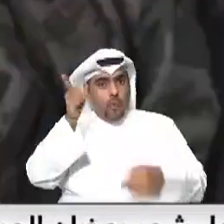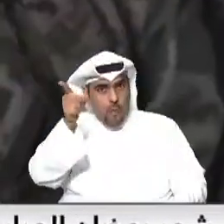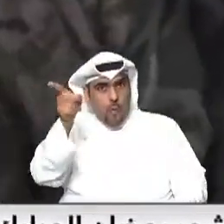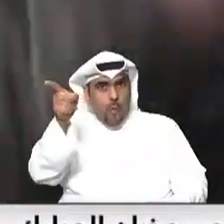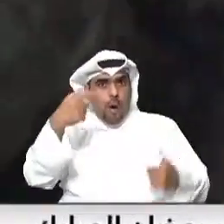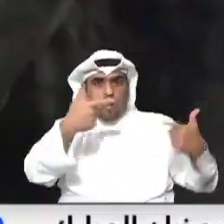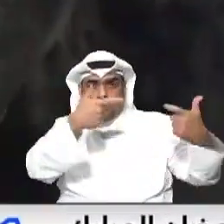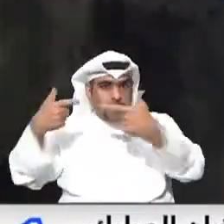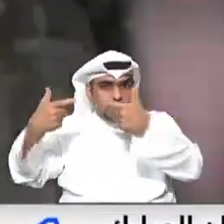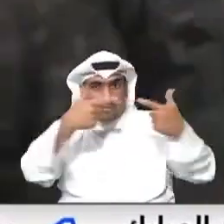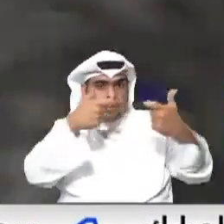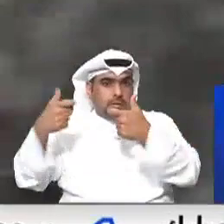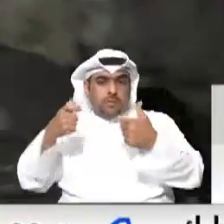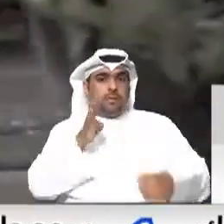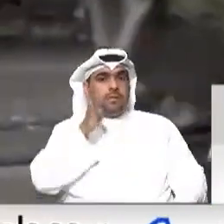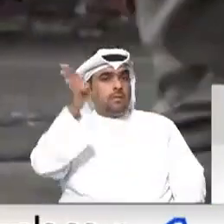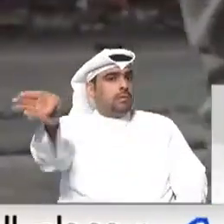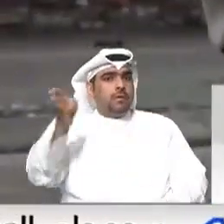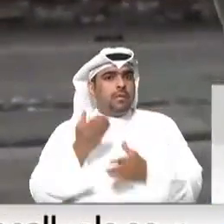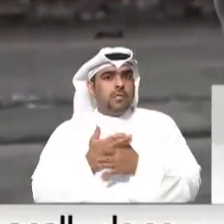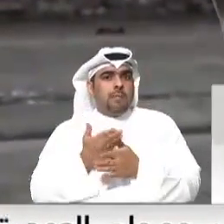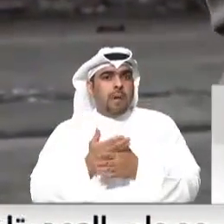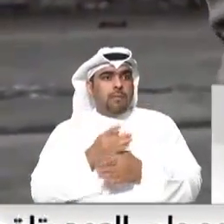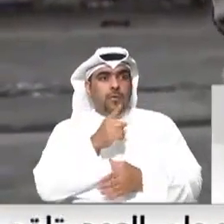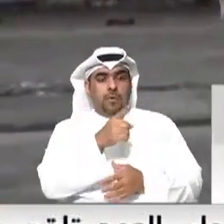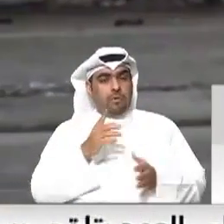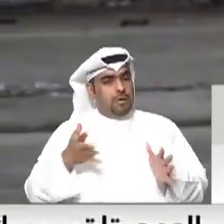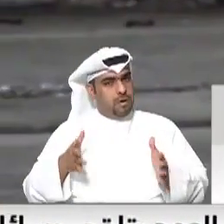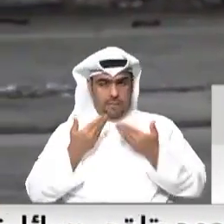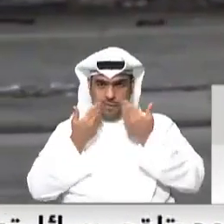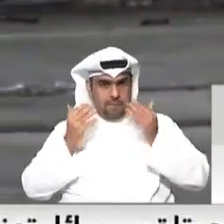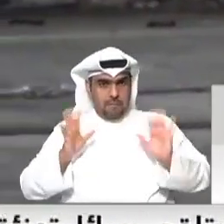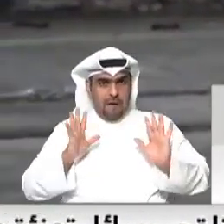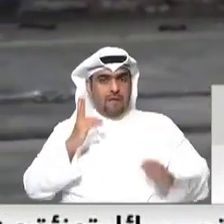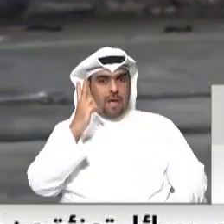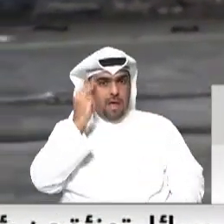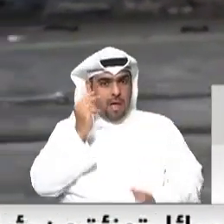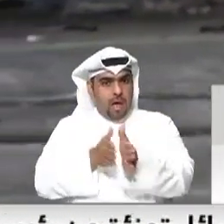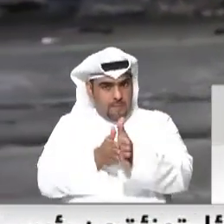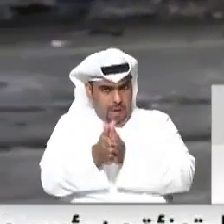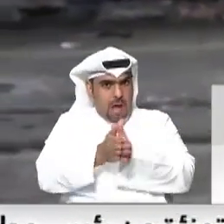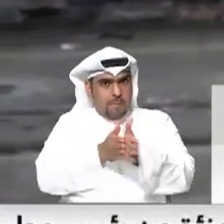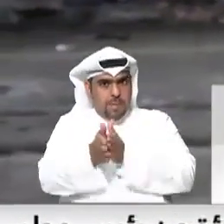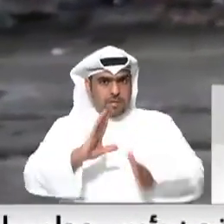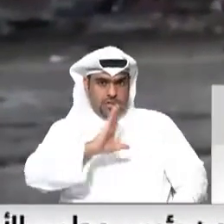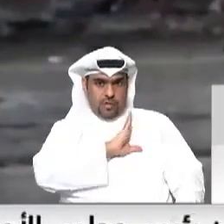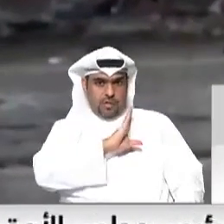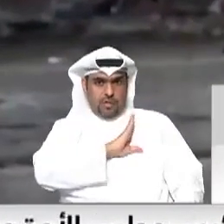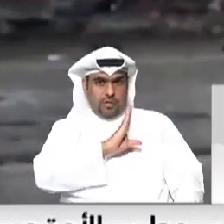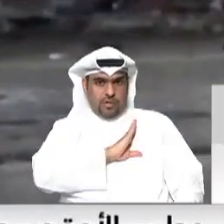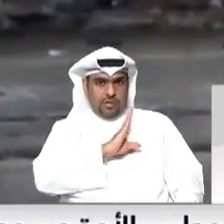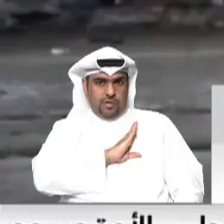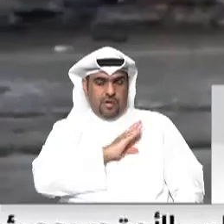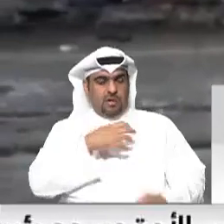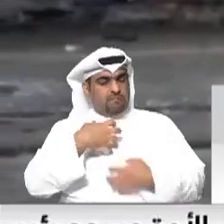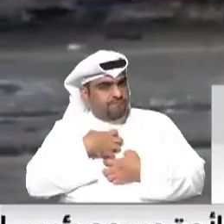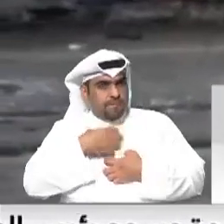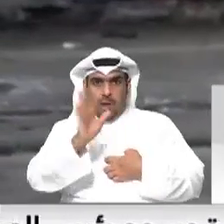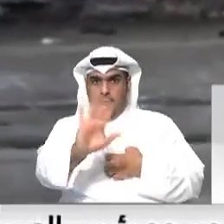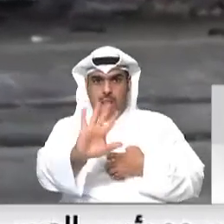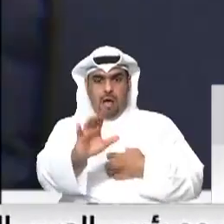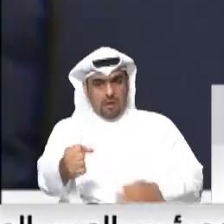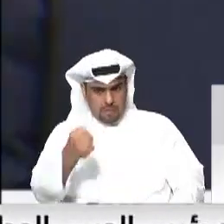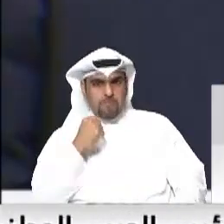بعض الميداليات للمقاتلين ليرفع معنويات جنوده في معركة تبدو خاسرة برأي الغرب رغم دعمهم